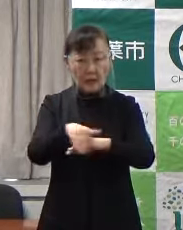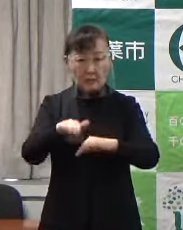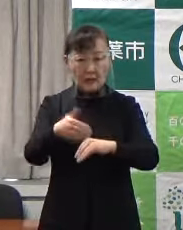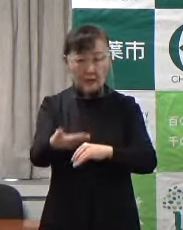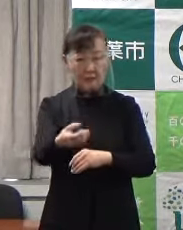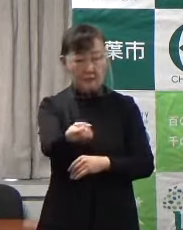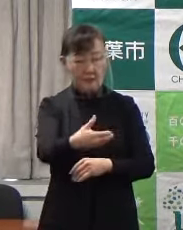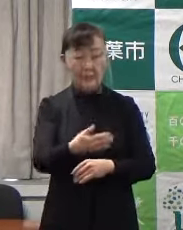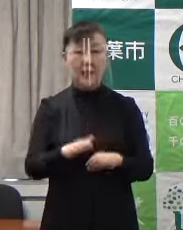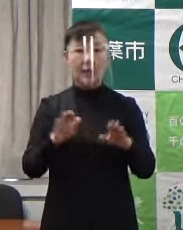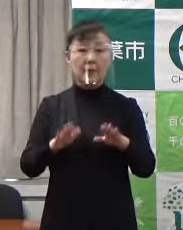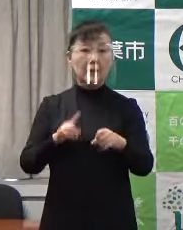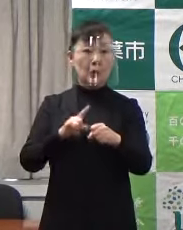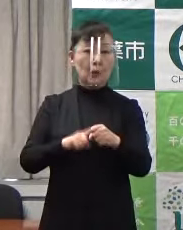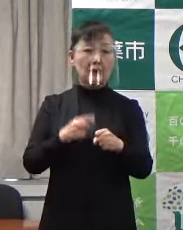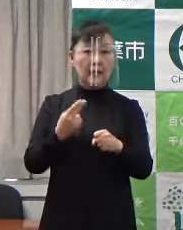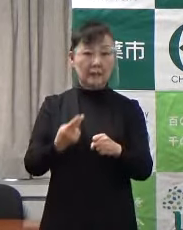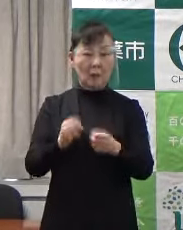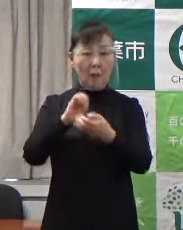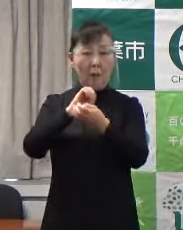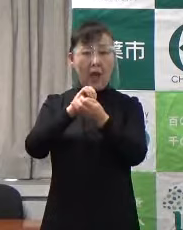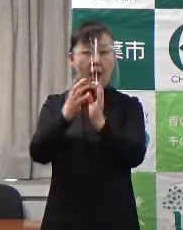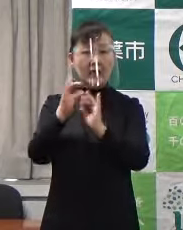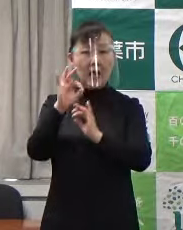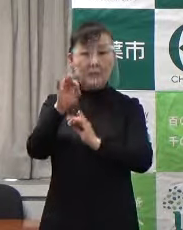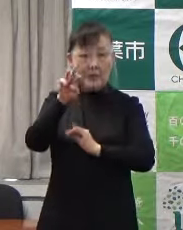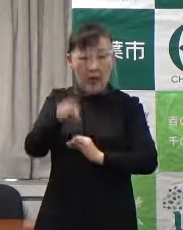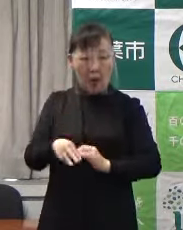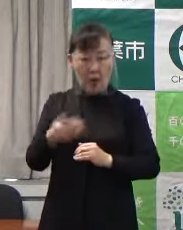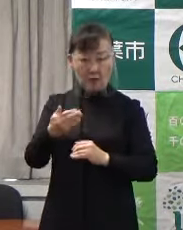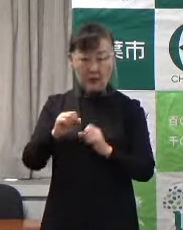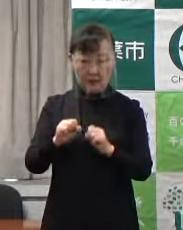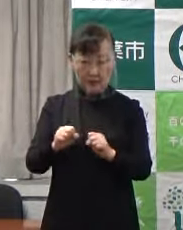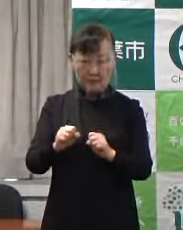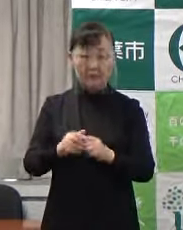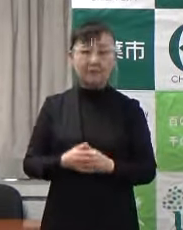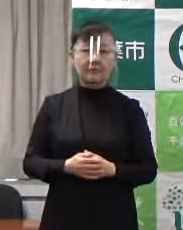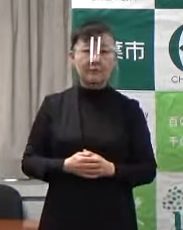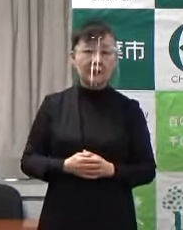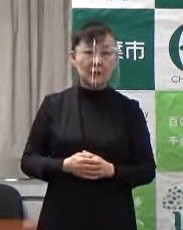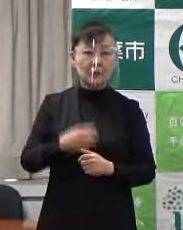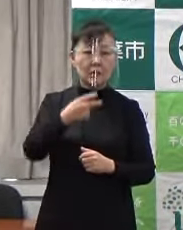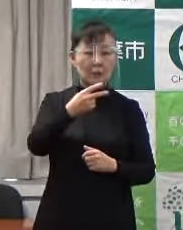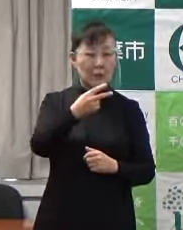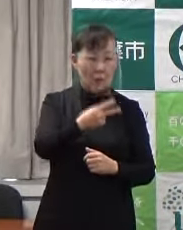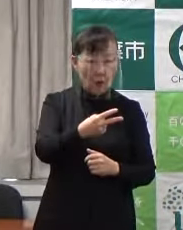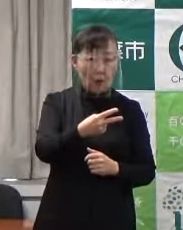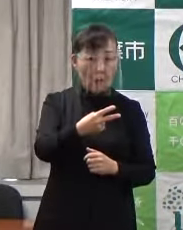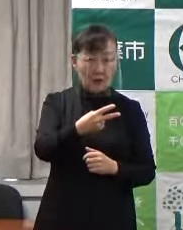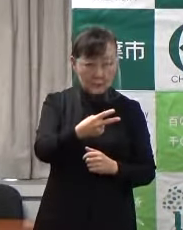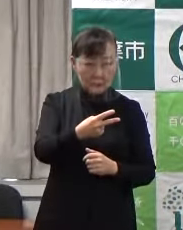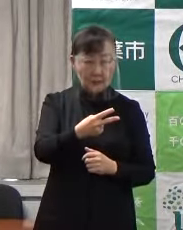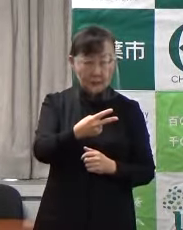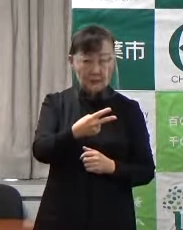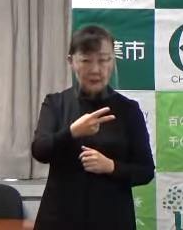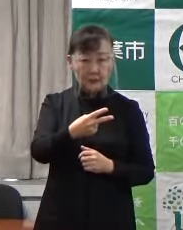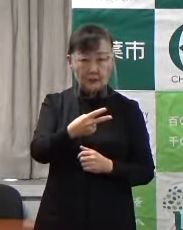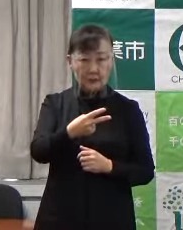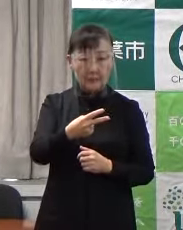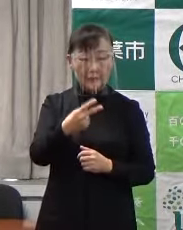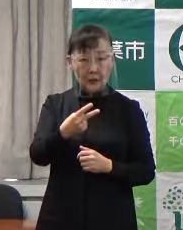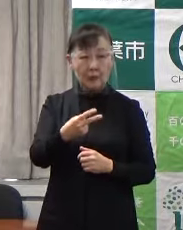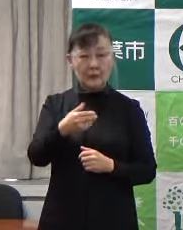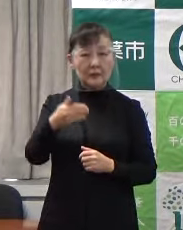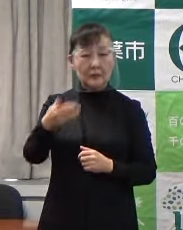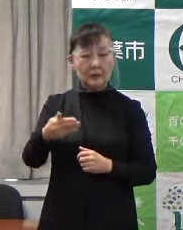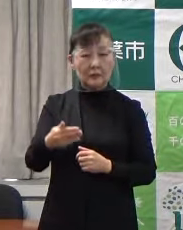まず今年度花見学区でやっていますので、この2区の状況を見てですね、有効